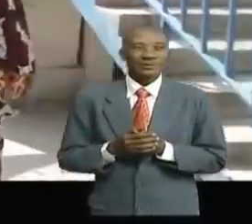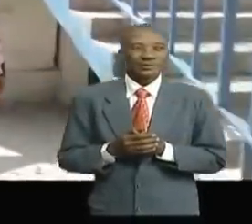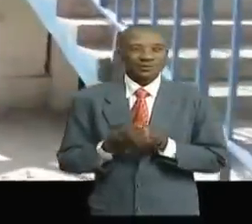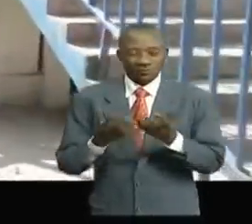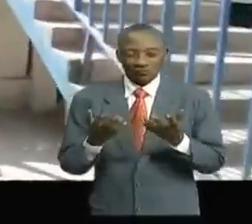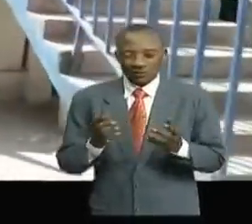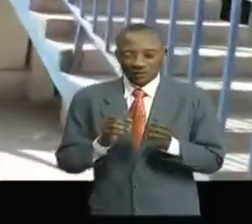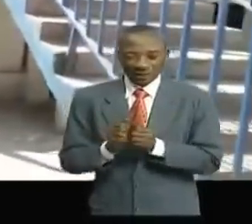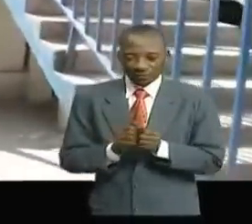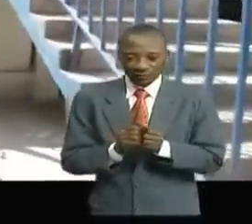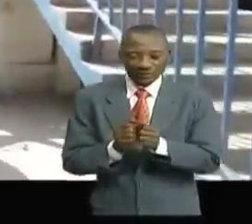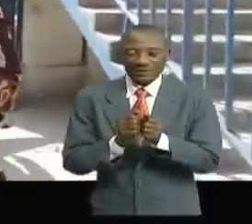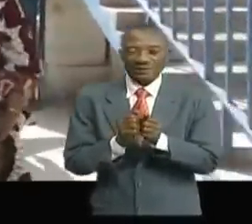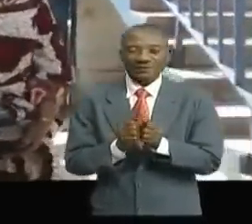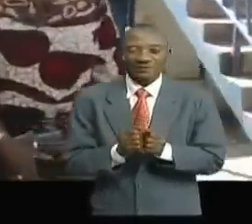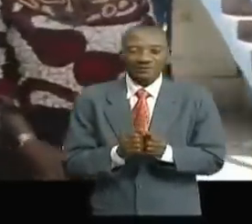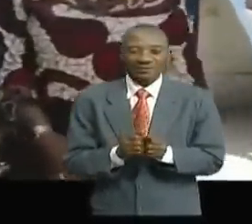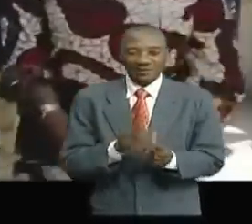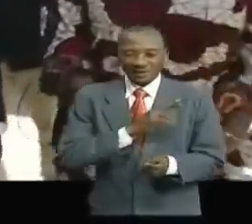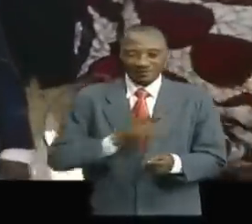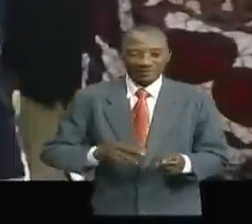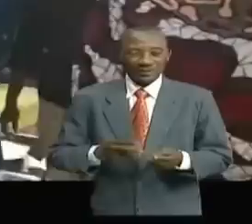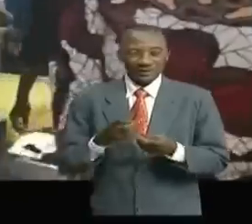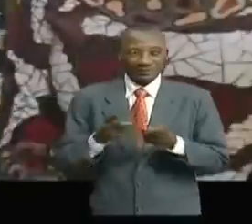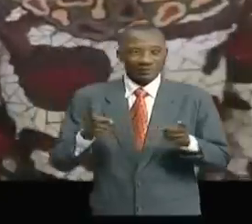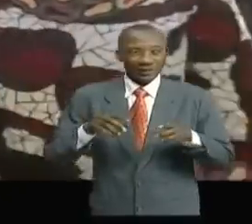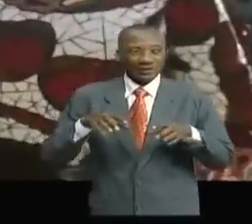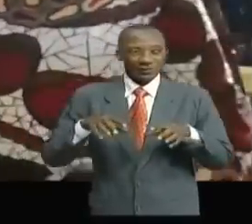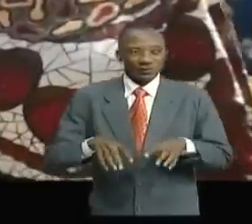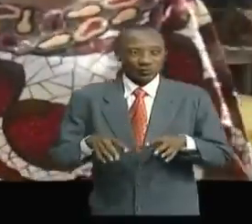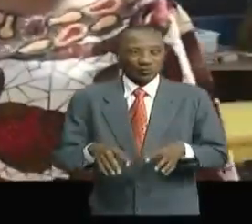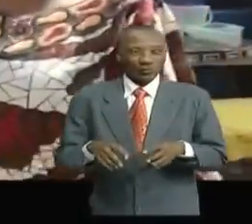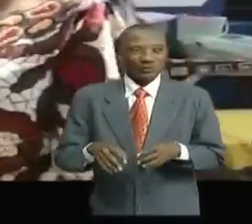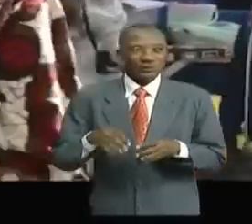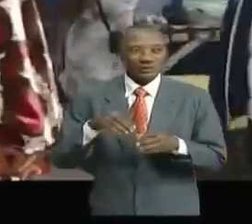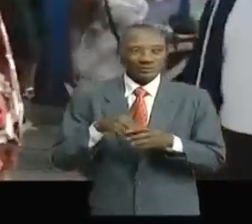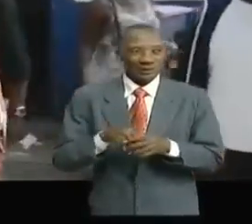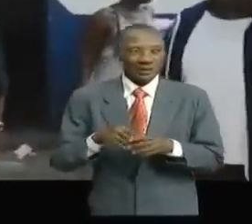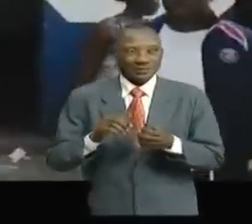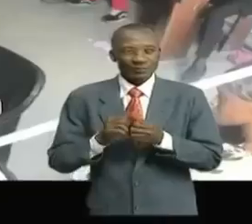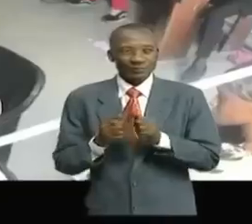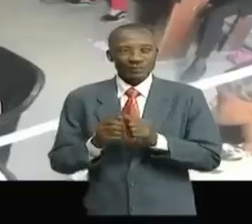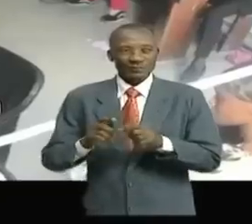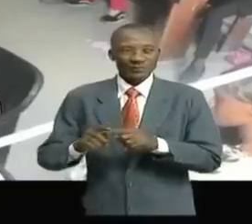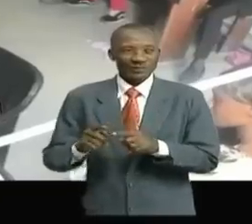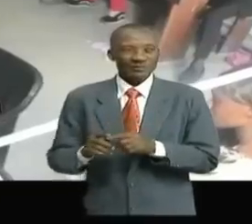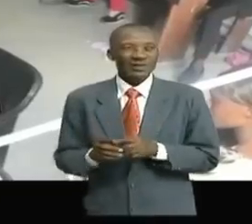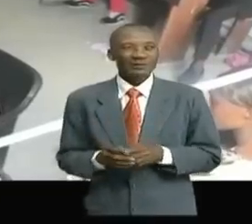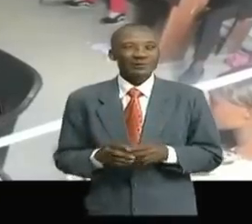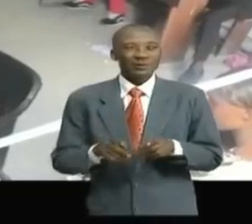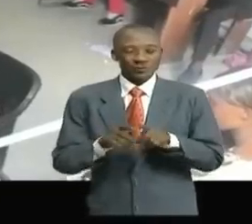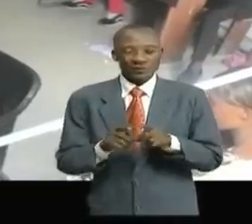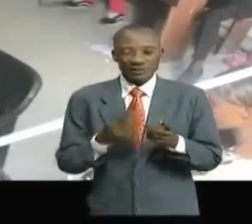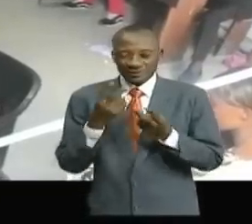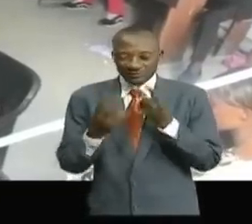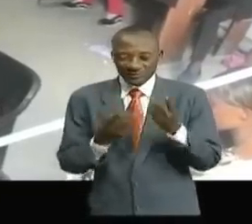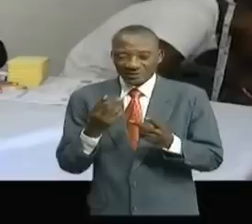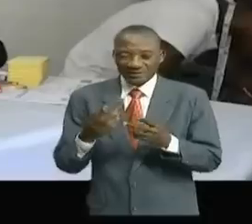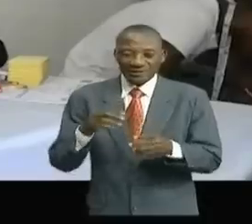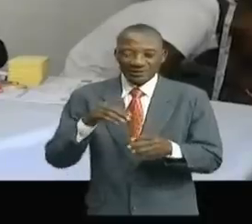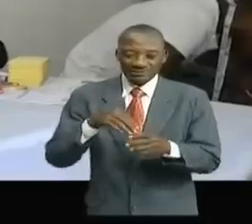Unies ce mercredi 11 janvier au centre d'enrôlement installé au complexe scolaire Ngolo 2 au quartier